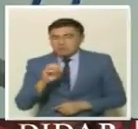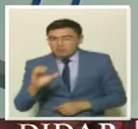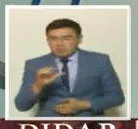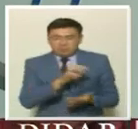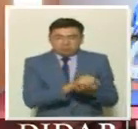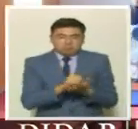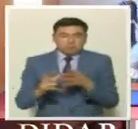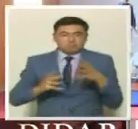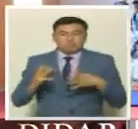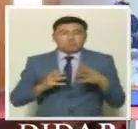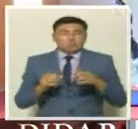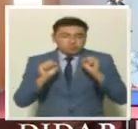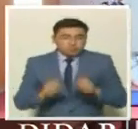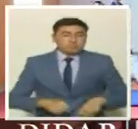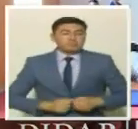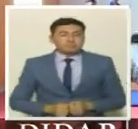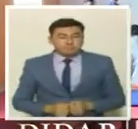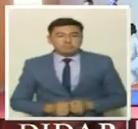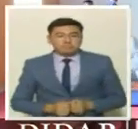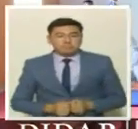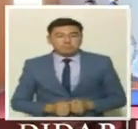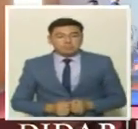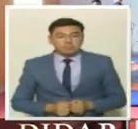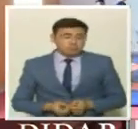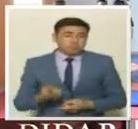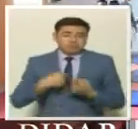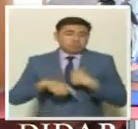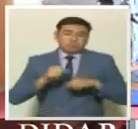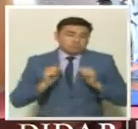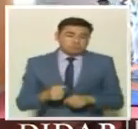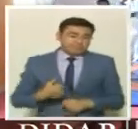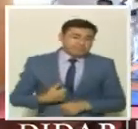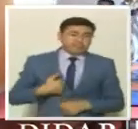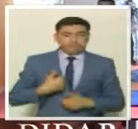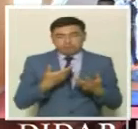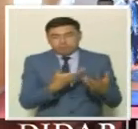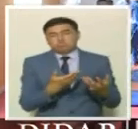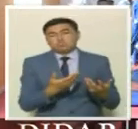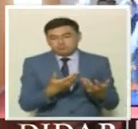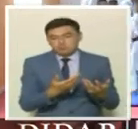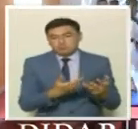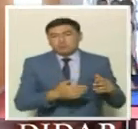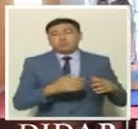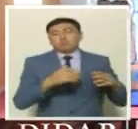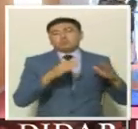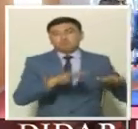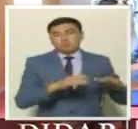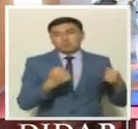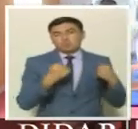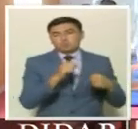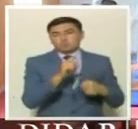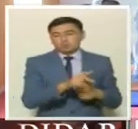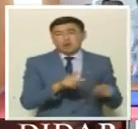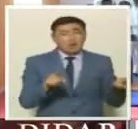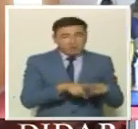Спорт кешенімен біз мақтануымызға болады. Мы можем гордиться таким функциональным спортивным комплексом. Совершенно точно могу сказать, что такого нет ни в